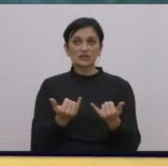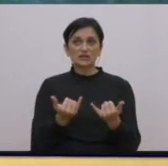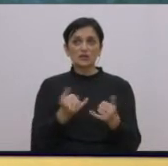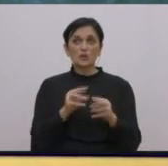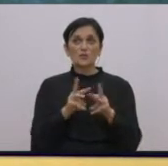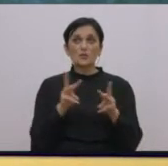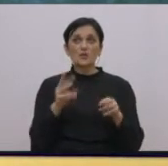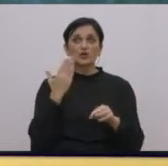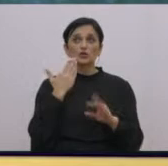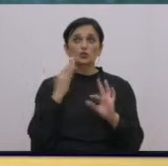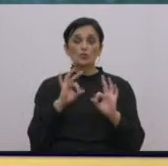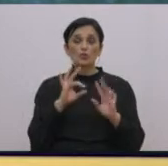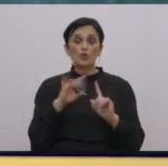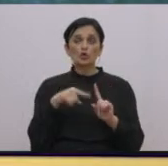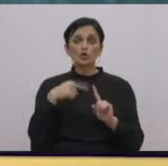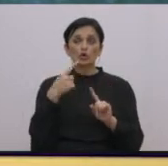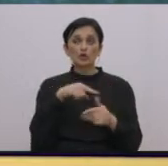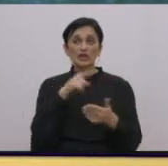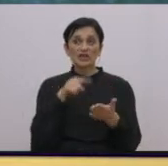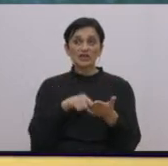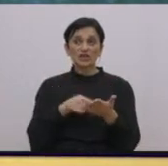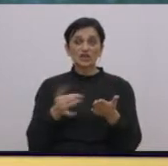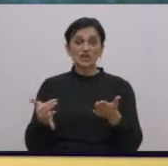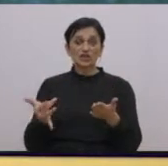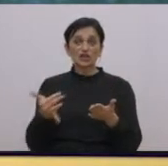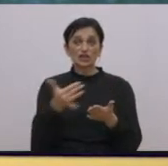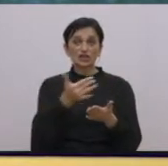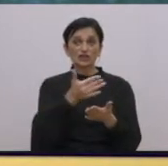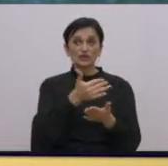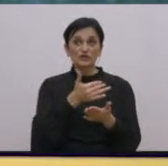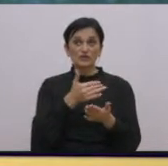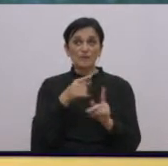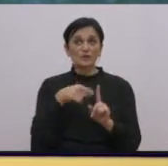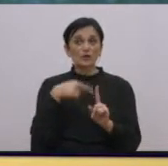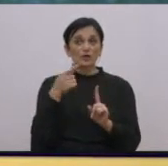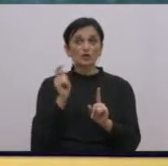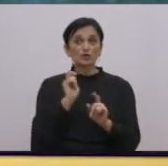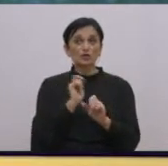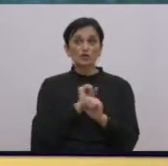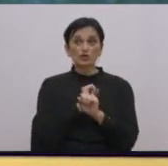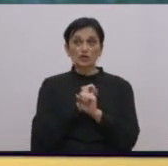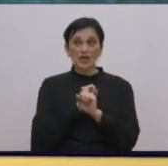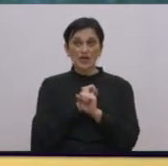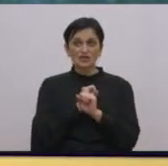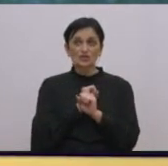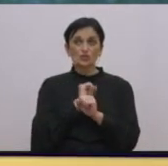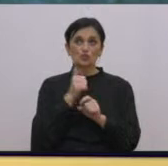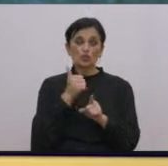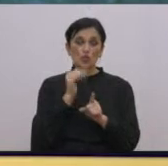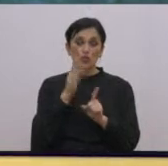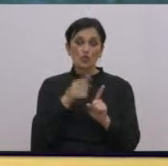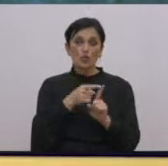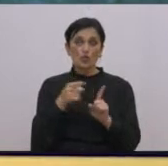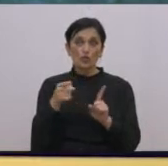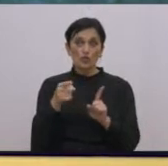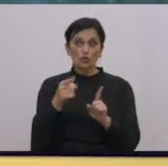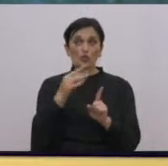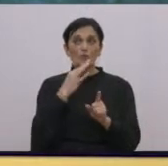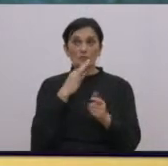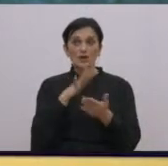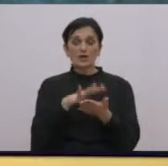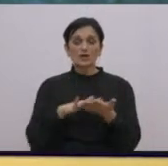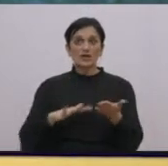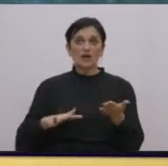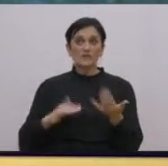șaubis, ce nimu șaubis, ce nimu șaubis, ce nimu șaubis, ce nimu șaubis, ce nimu șaubis,